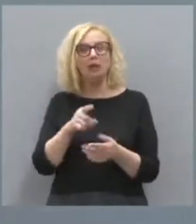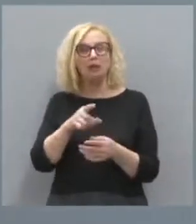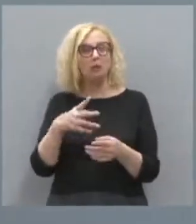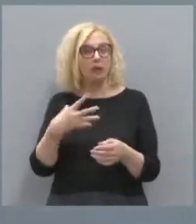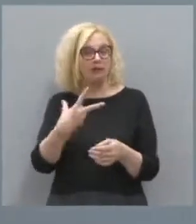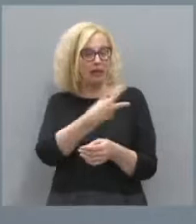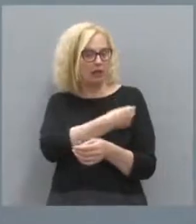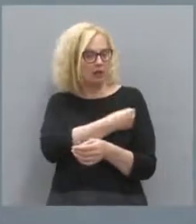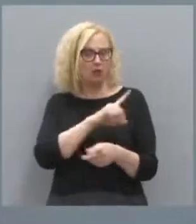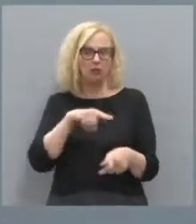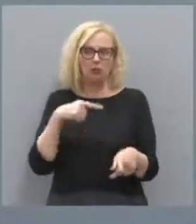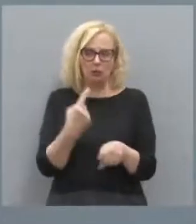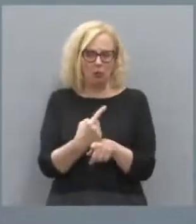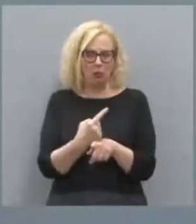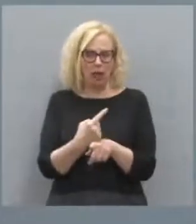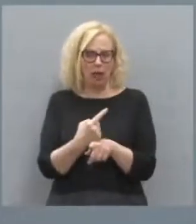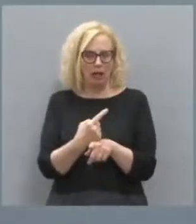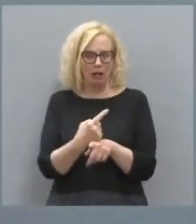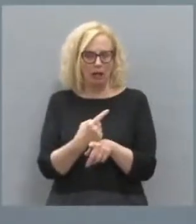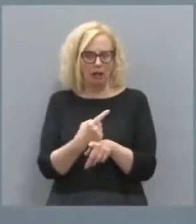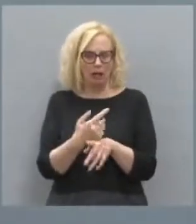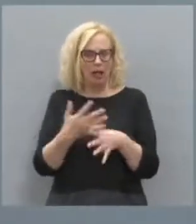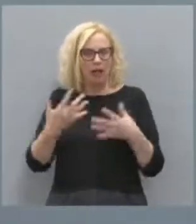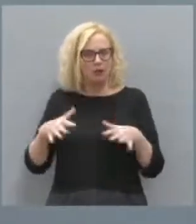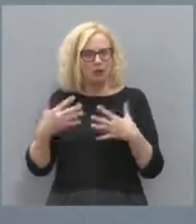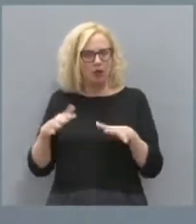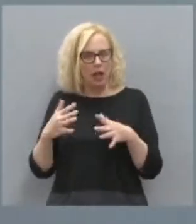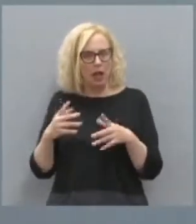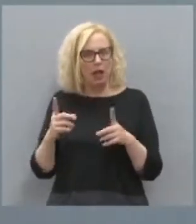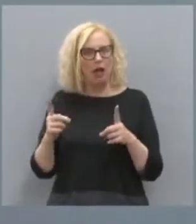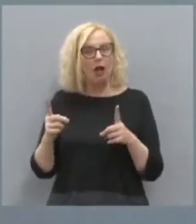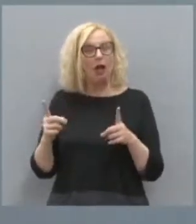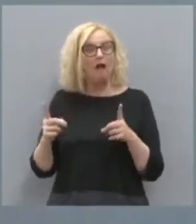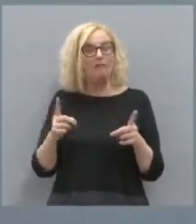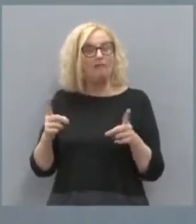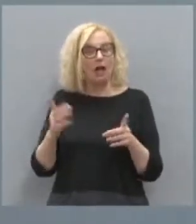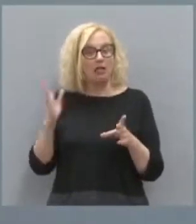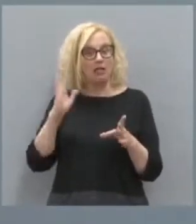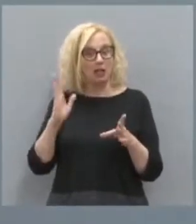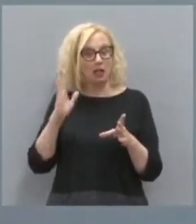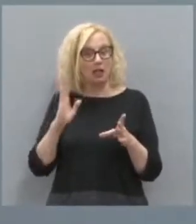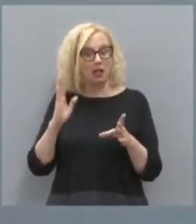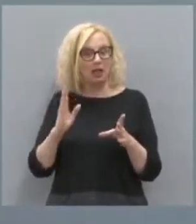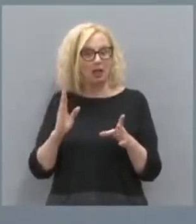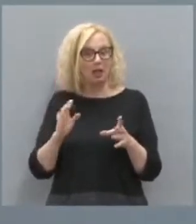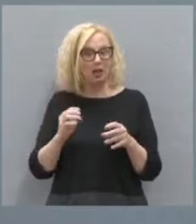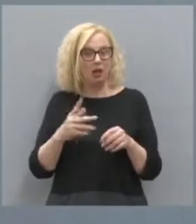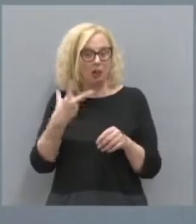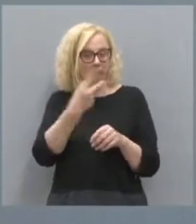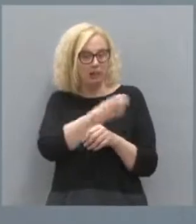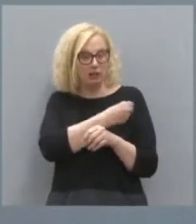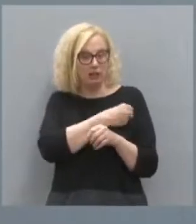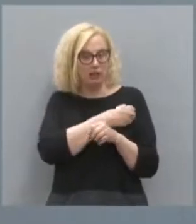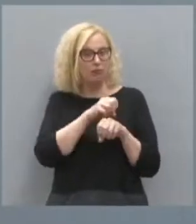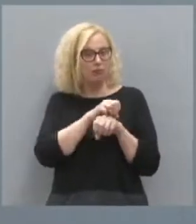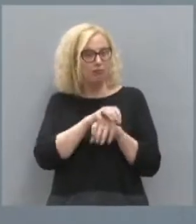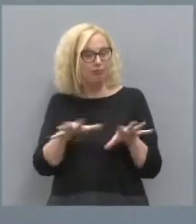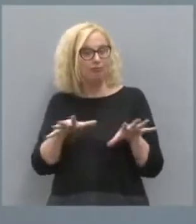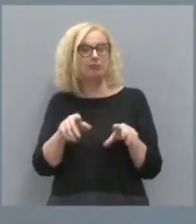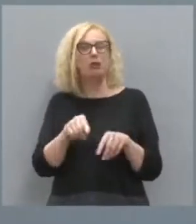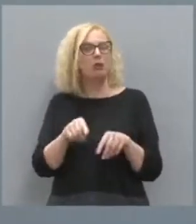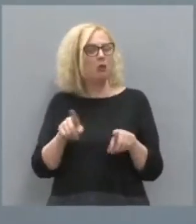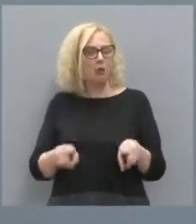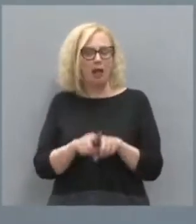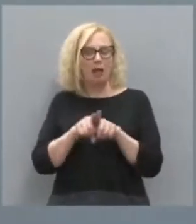che erano previsti nella fase diciamo della piena vaccinazione ne verrà